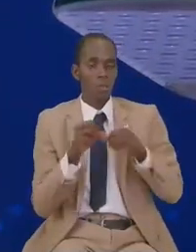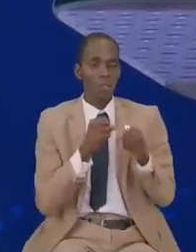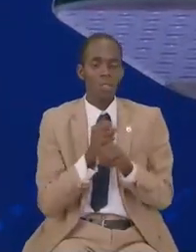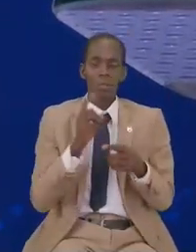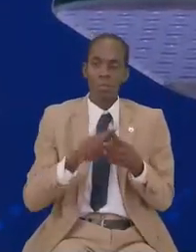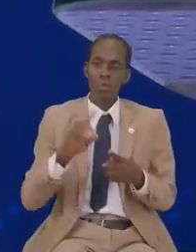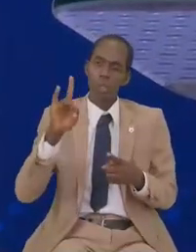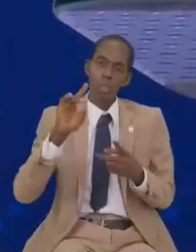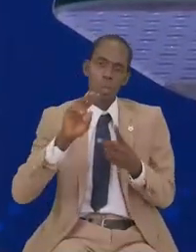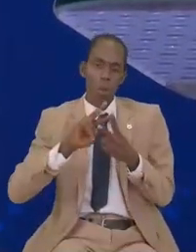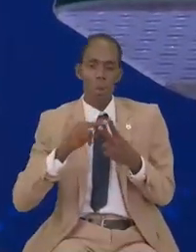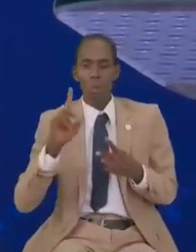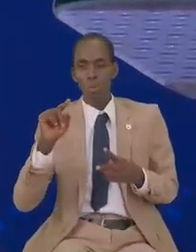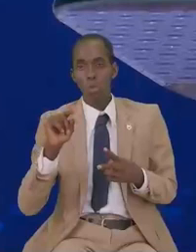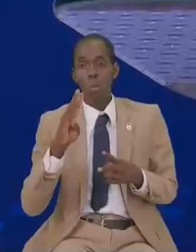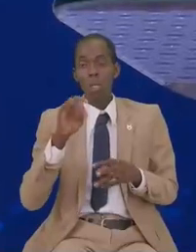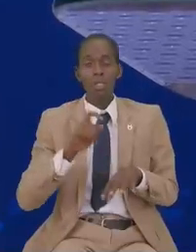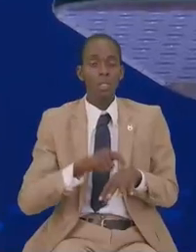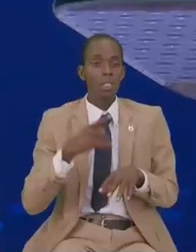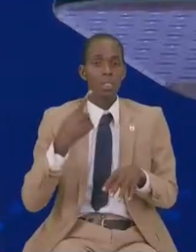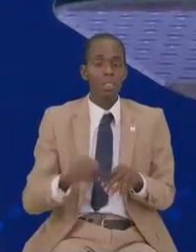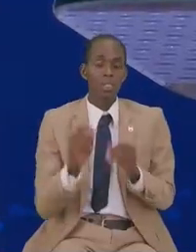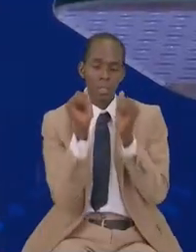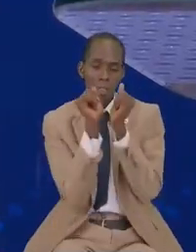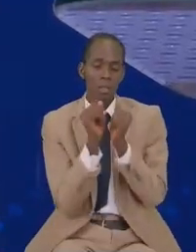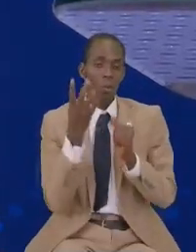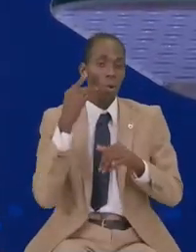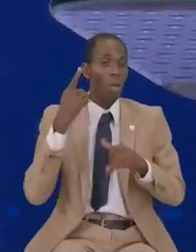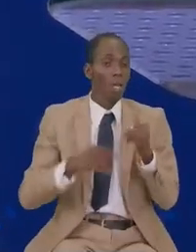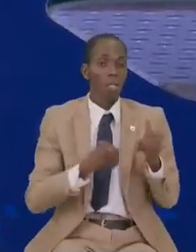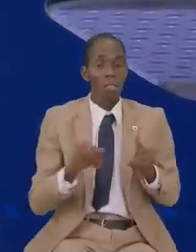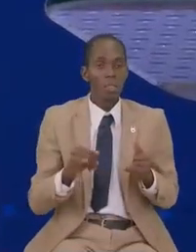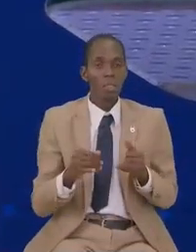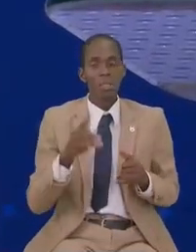au temps de la captivité, avait pris fin.